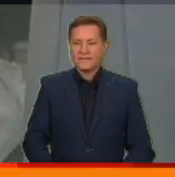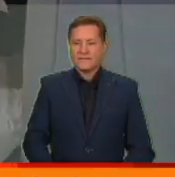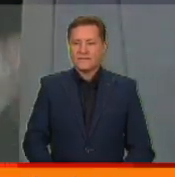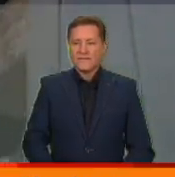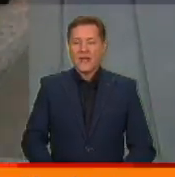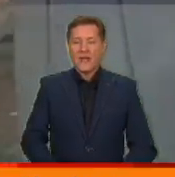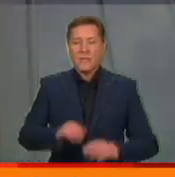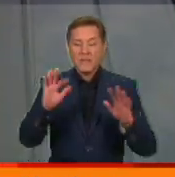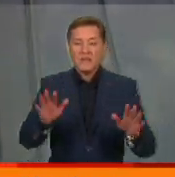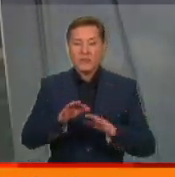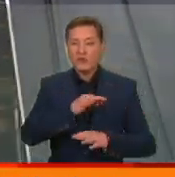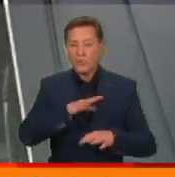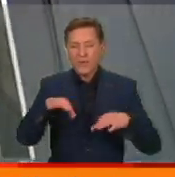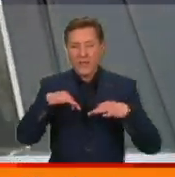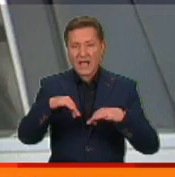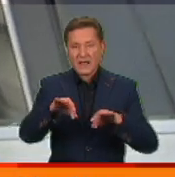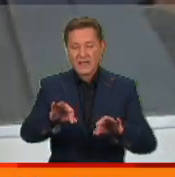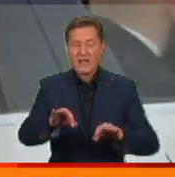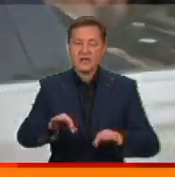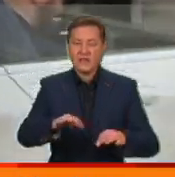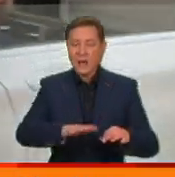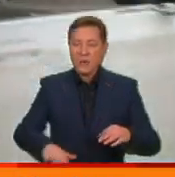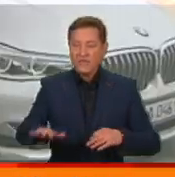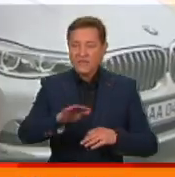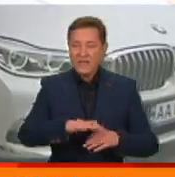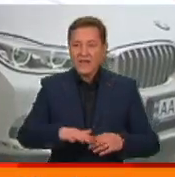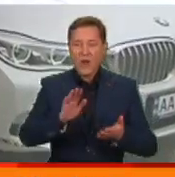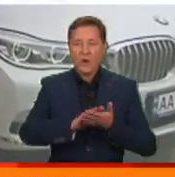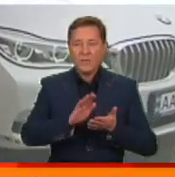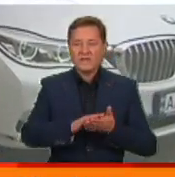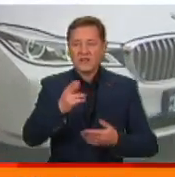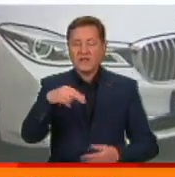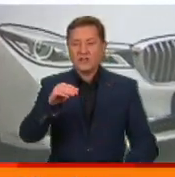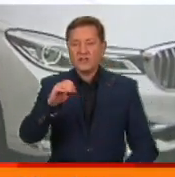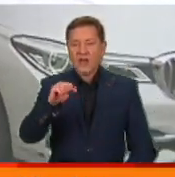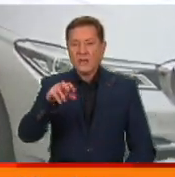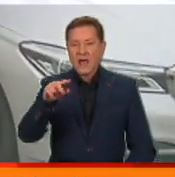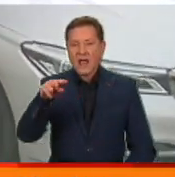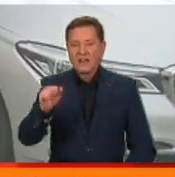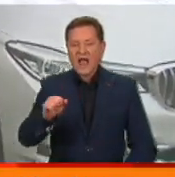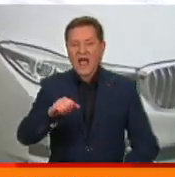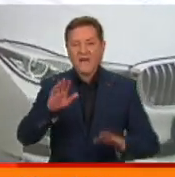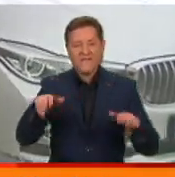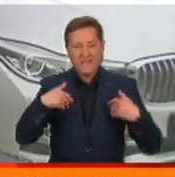Під музику білий кортеж із молодятами заїжджає на подвір'я. Танцем та оплесками джамала вітає гостей.